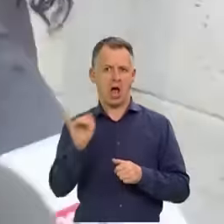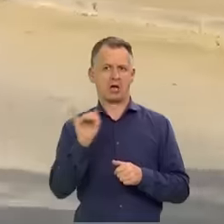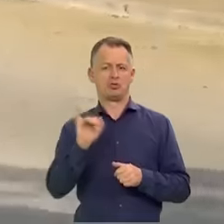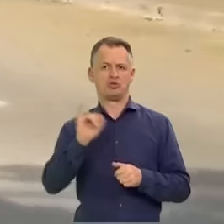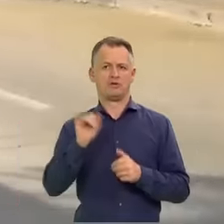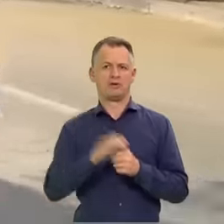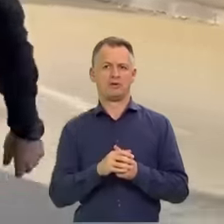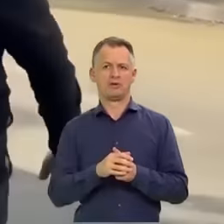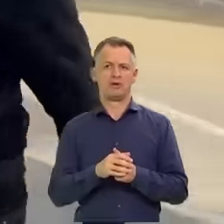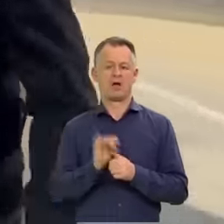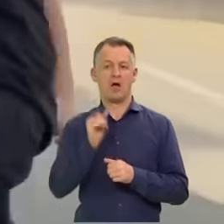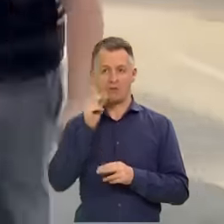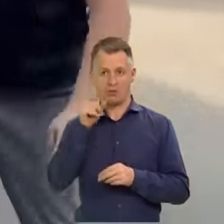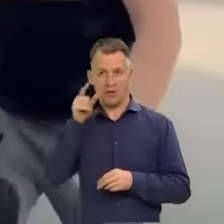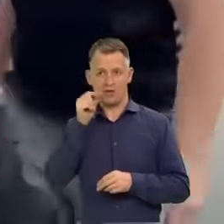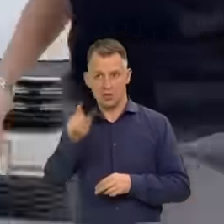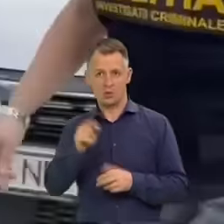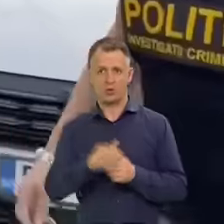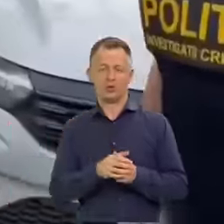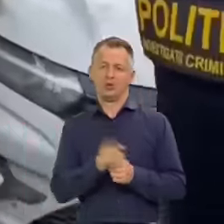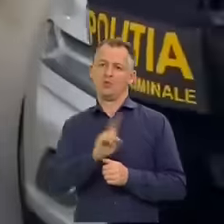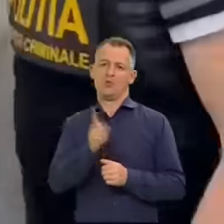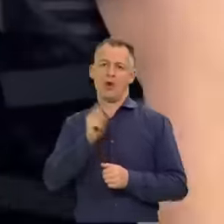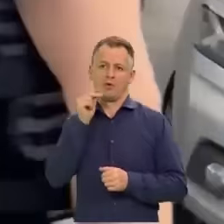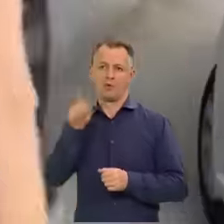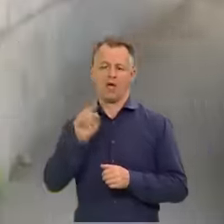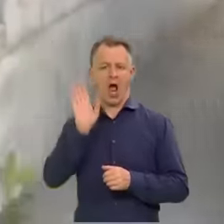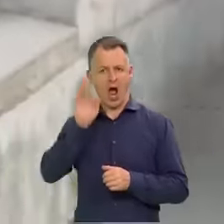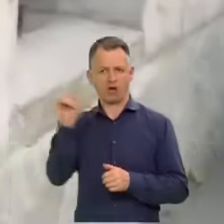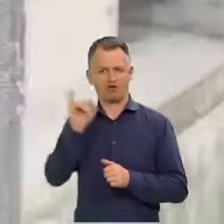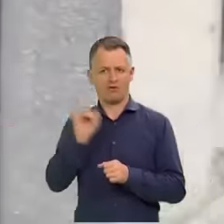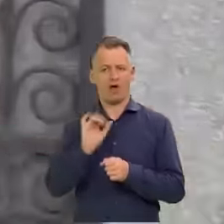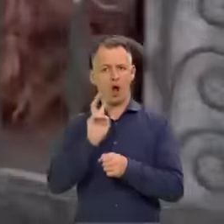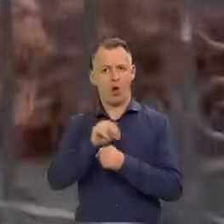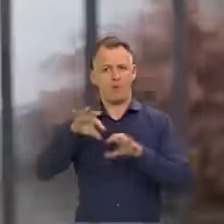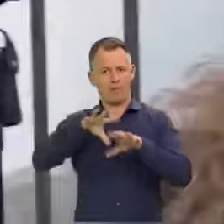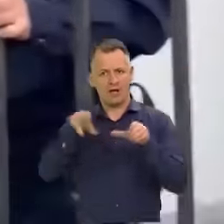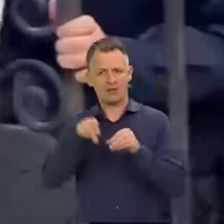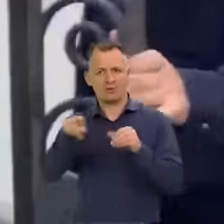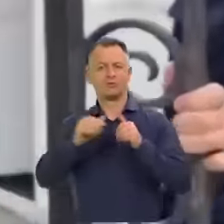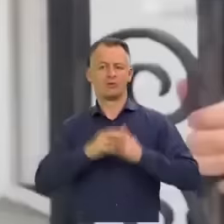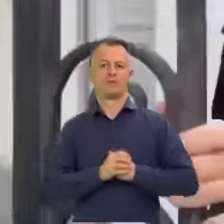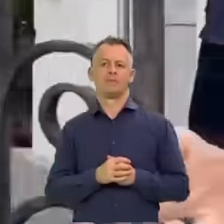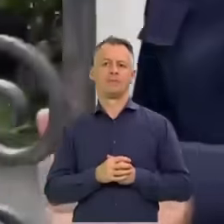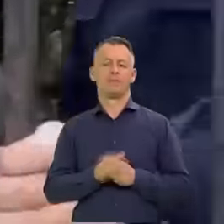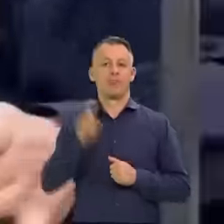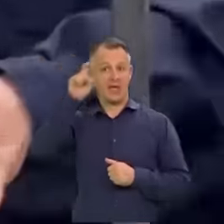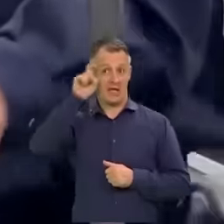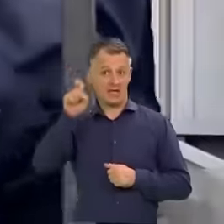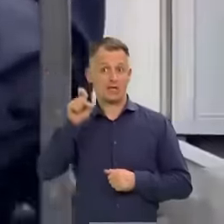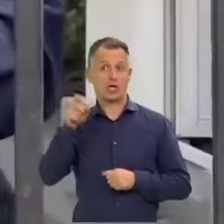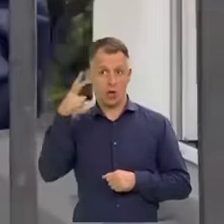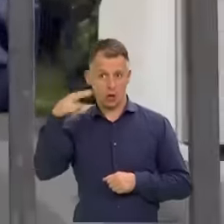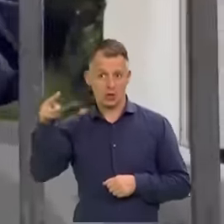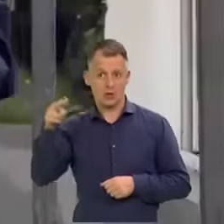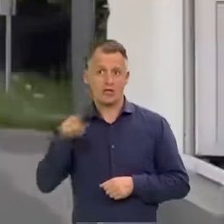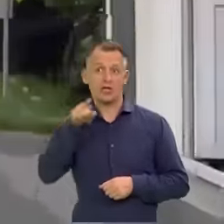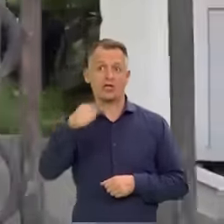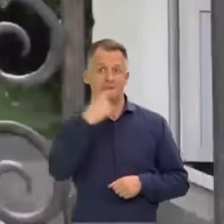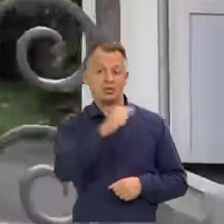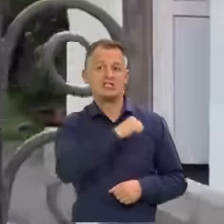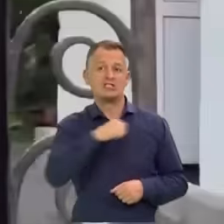său? Ce v-a spus? Nu, n-am apucat să vorbesc și mai are conflict. Nicio șansă, n-a fost singur. Nu a credeți fost singur. În continuare? Da, el a spus singur că a fost.